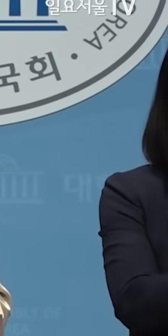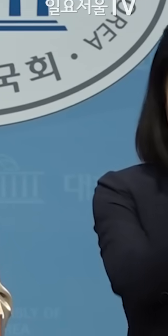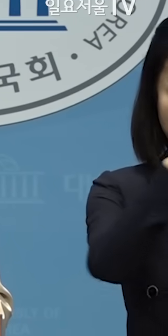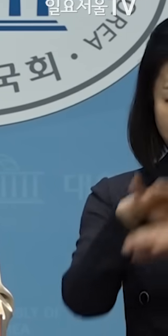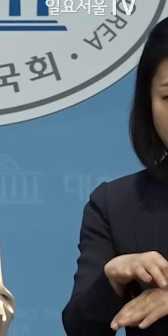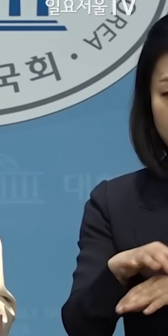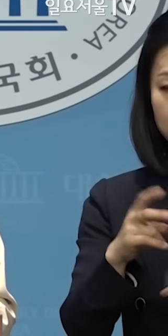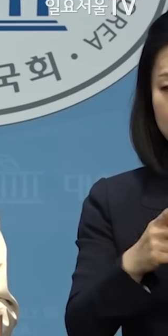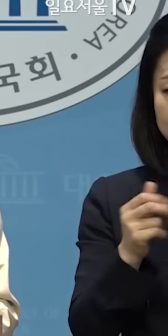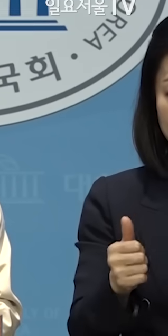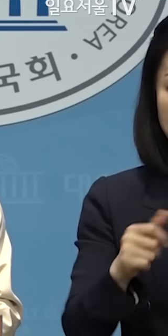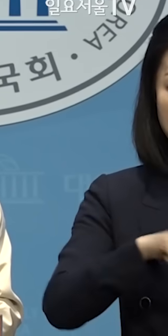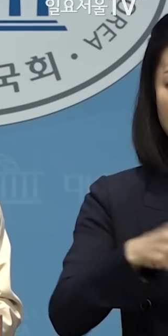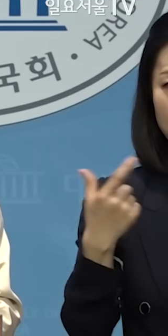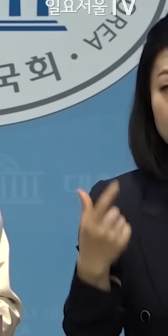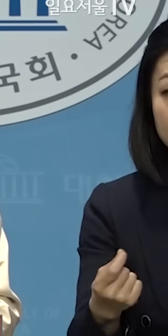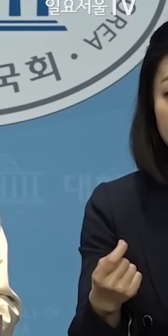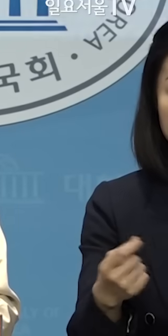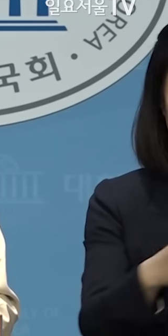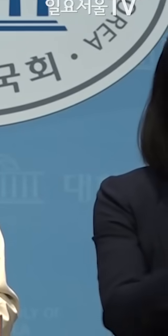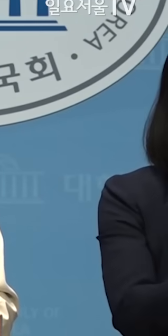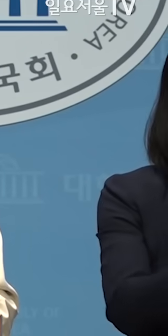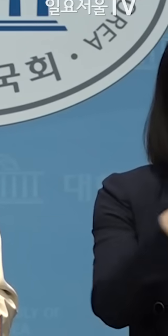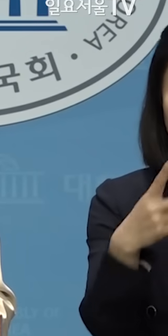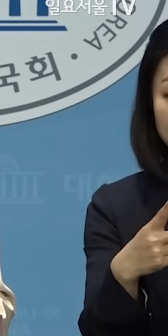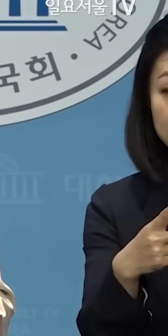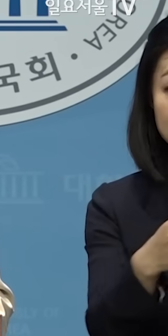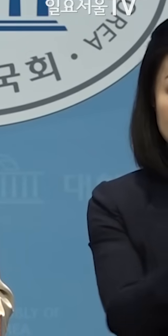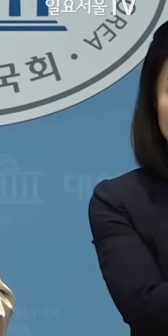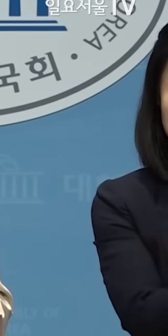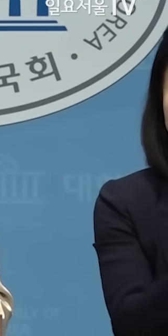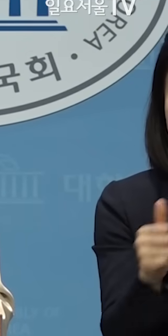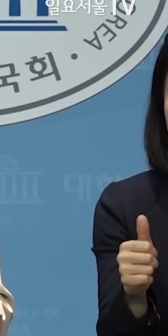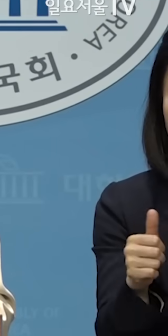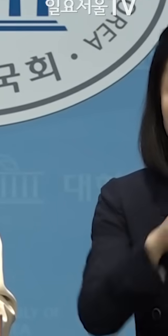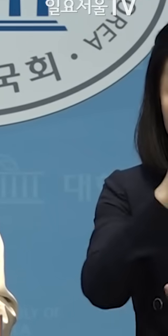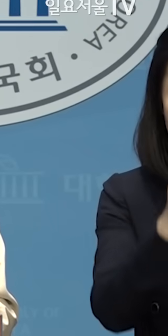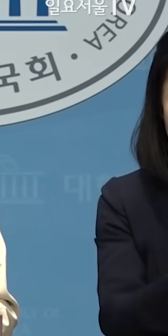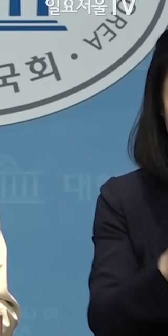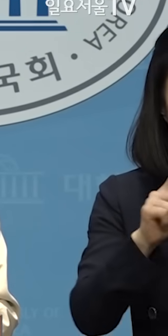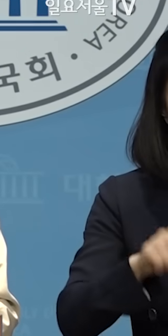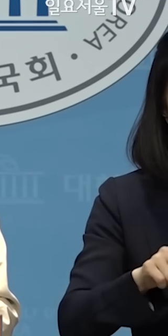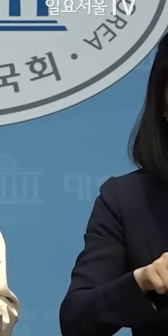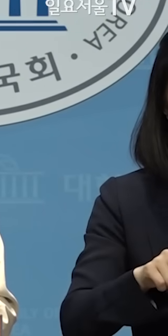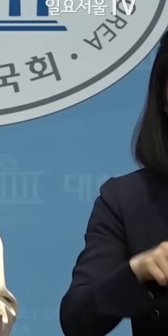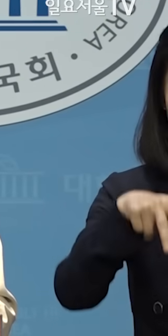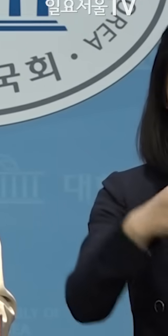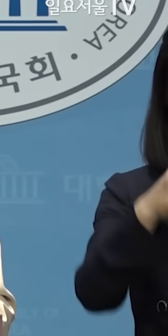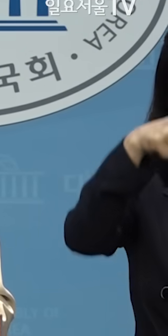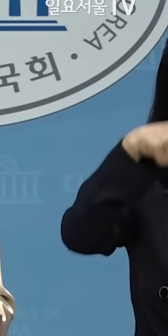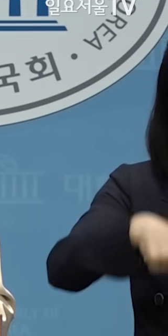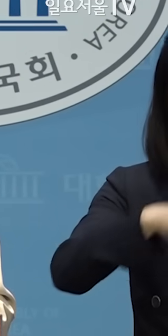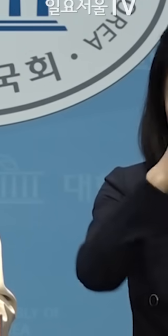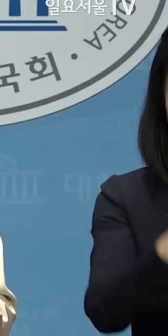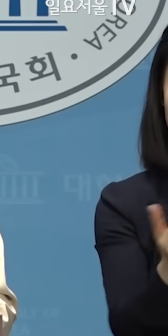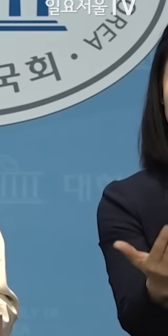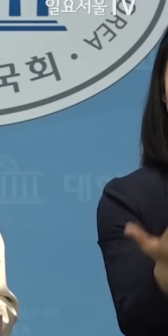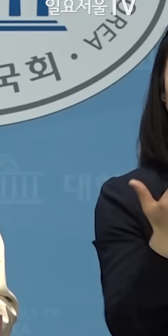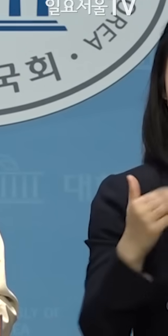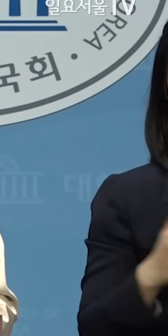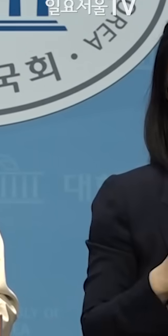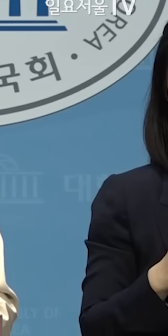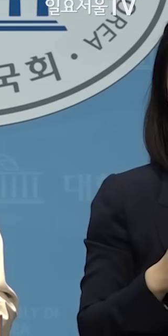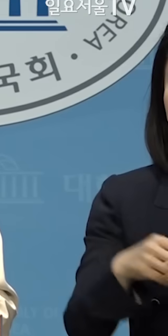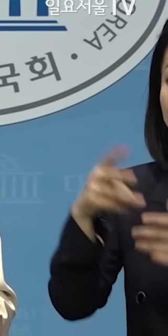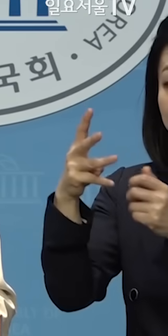유지된 것입니다 1심과 2심에서 조국 대표의 범죄 혐의에 대한 사실 관계가 모두 드러난만큼